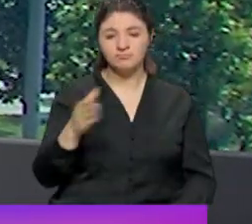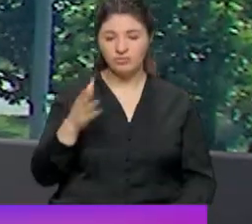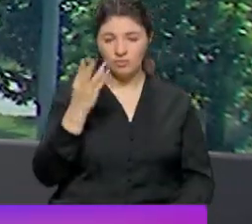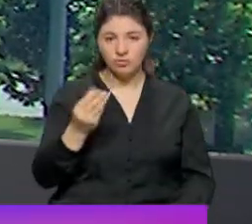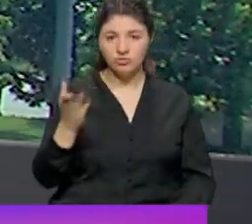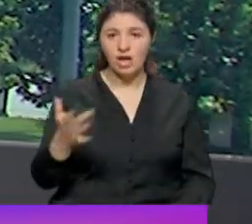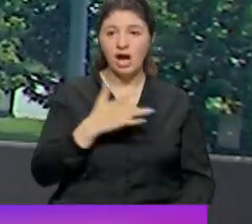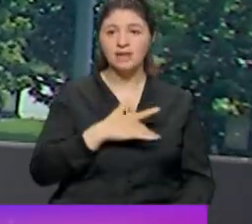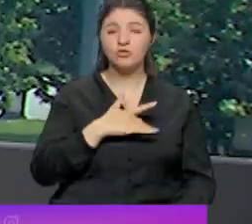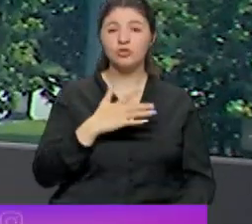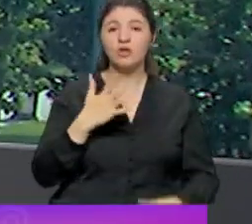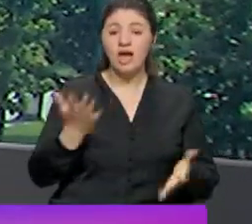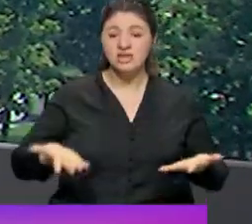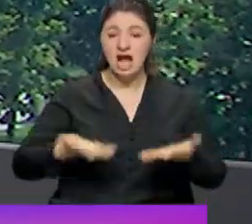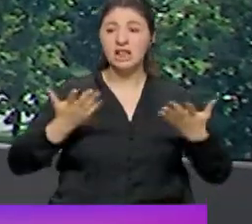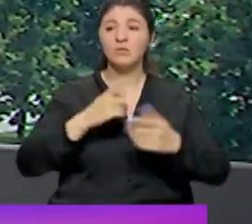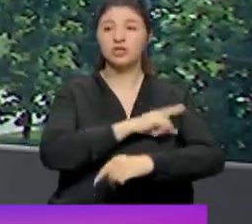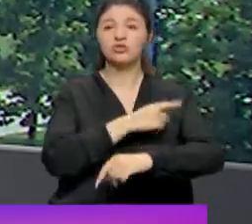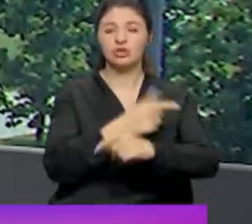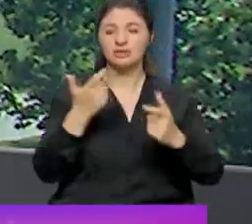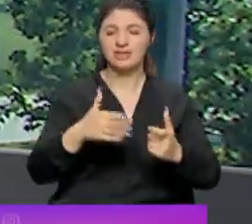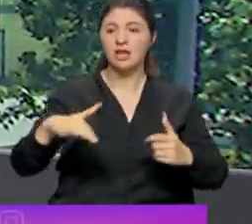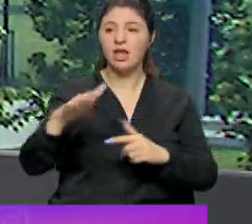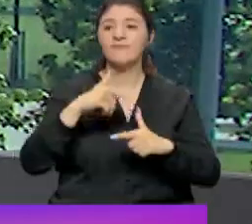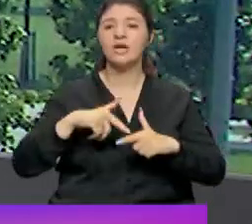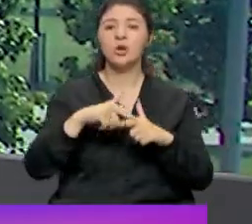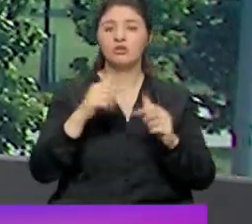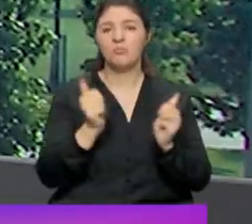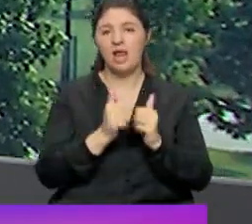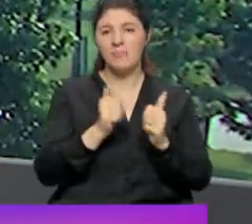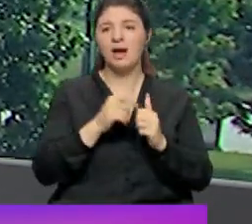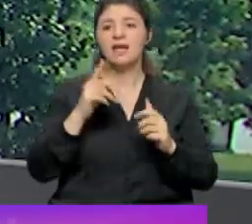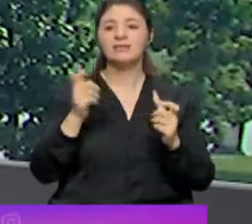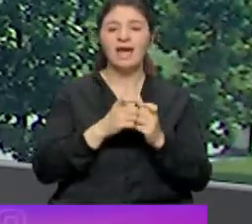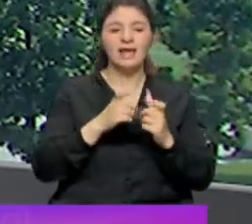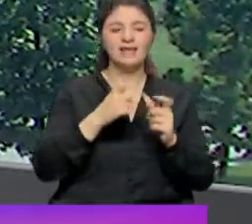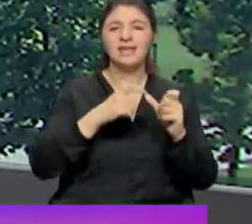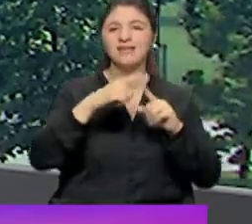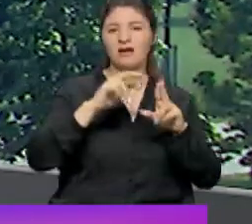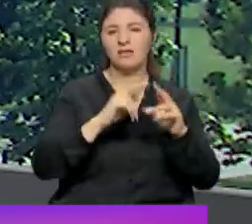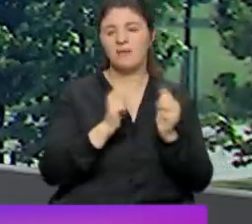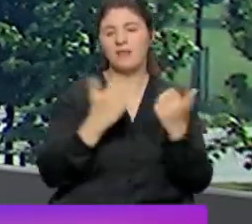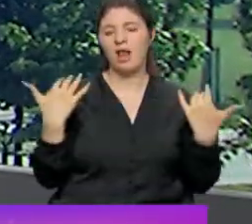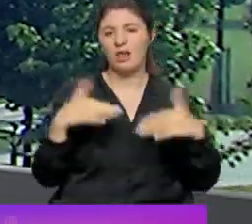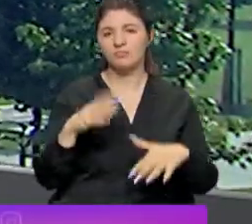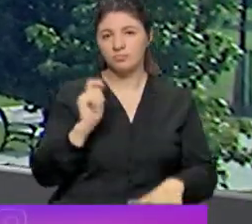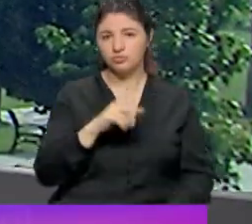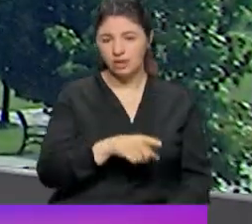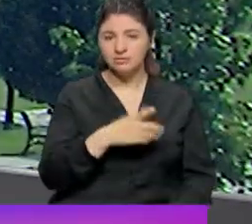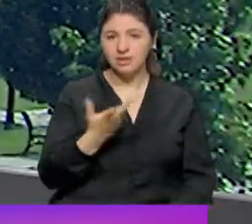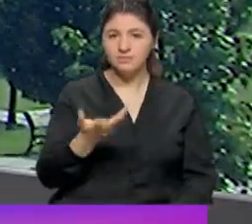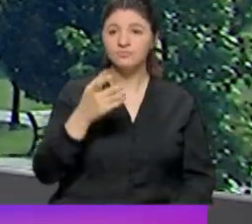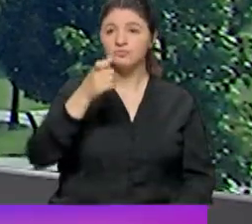kadar devam ediyor Anadolu'nun Kalkınma gücü Sektörel bölgesel federasyon larımız ile sivil toplum örgütleriyle bir araya geliyorlarmış hemen